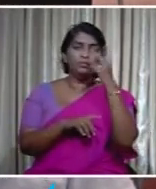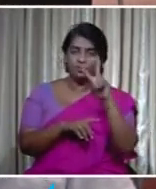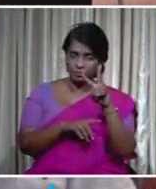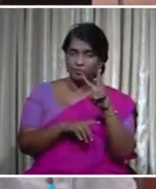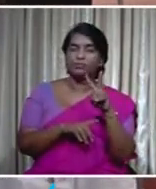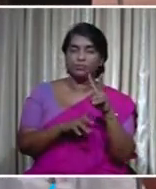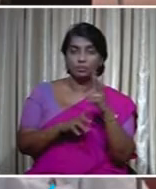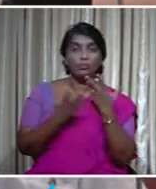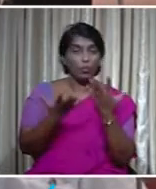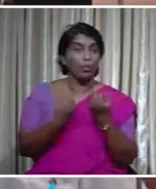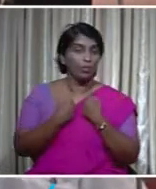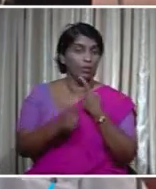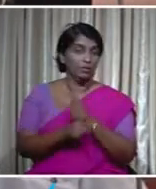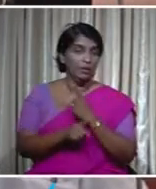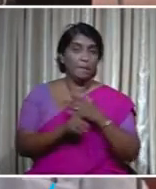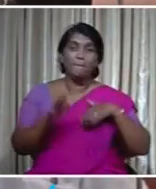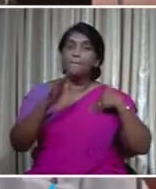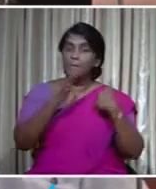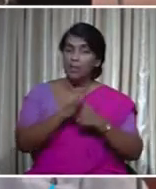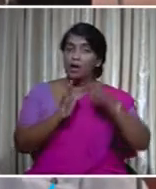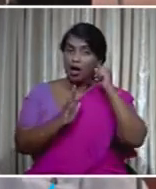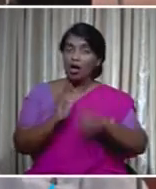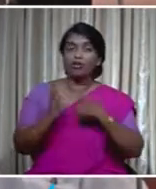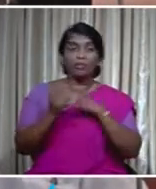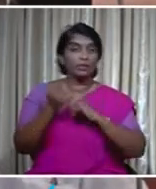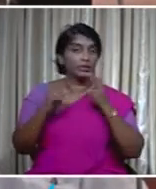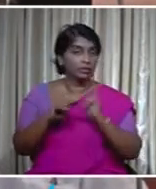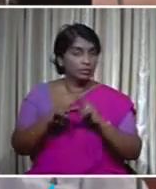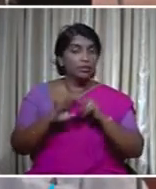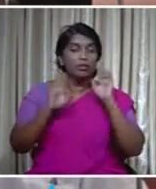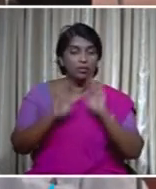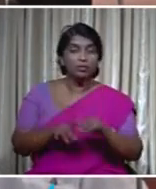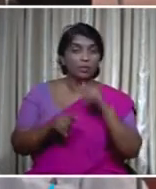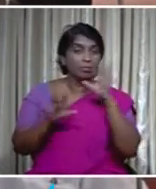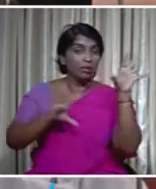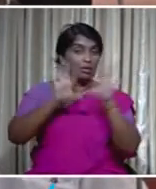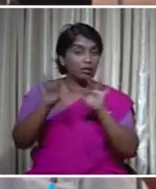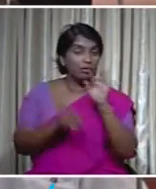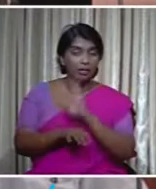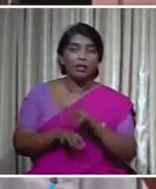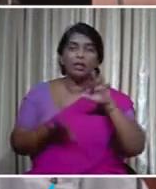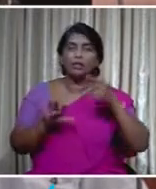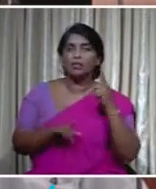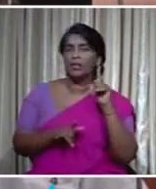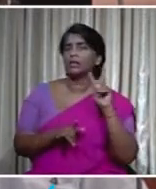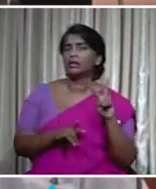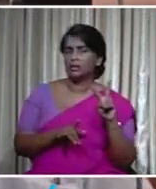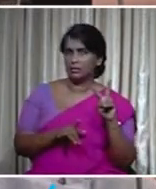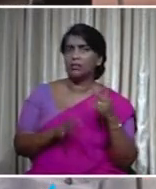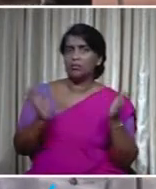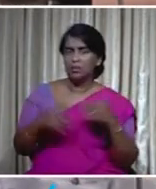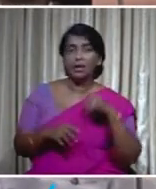தேவை இருக்கிறது, அப்ரூவல் கார்டர் இருக்கிறது. ஆனால் அங்கு நியமிக்கப்பட்டிருப்பவர்கள் 972 பேர். இன்னும் 240